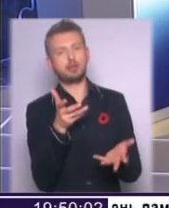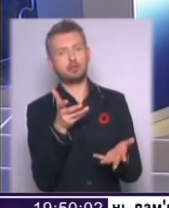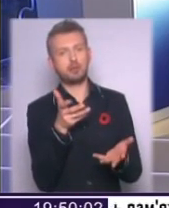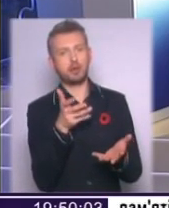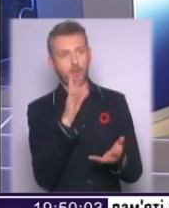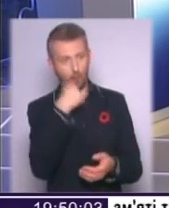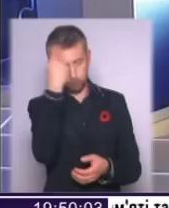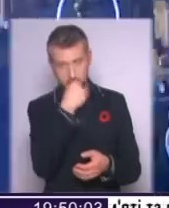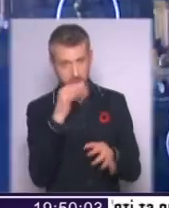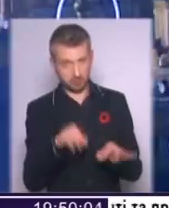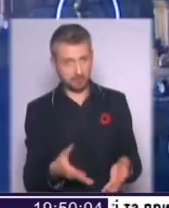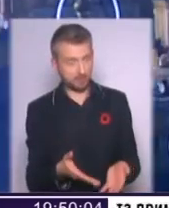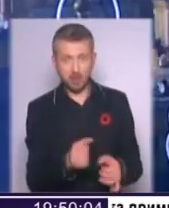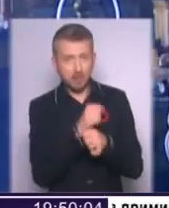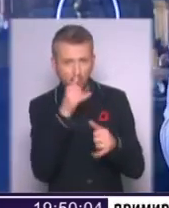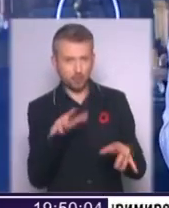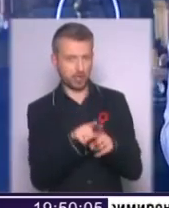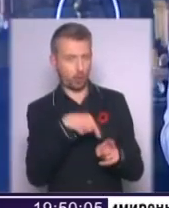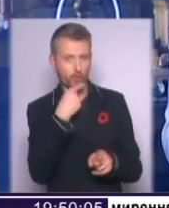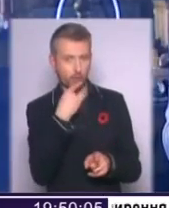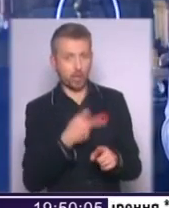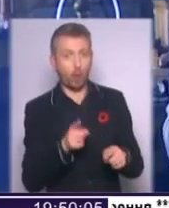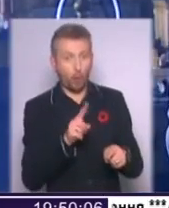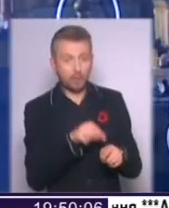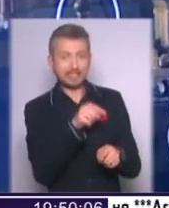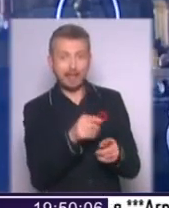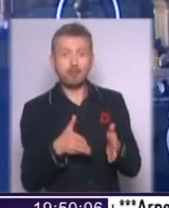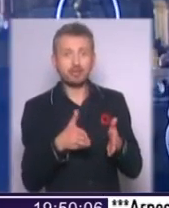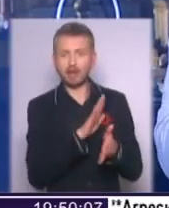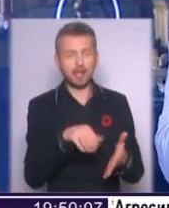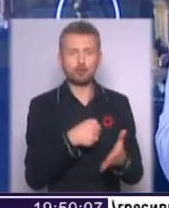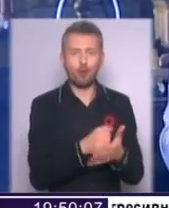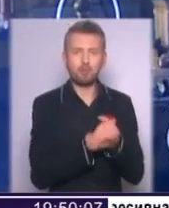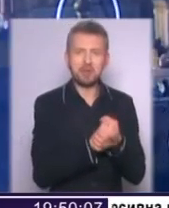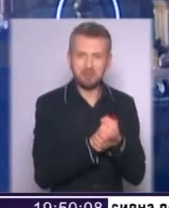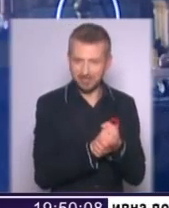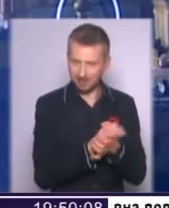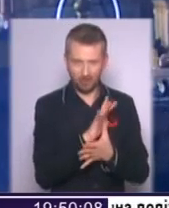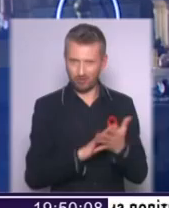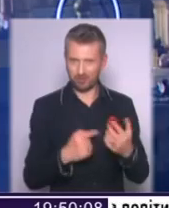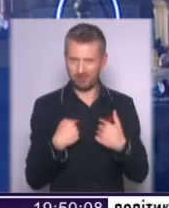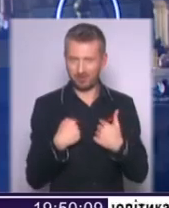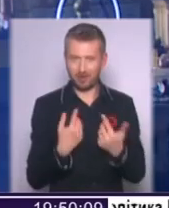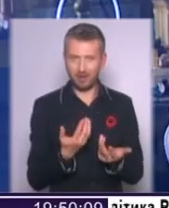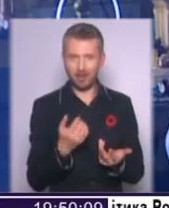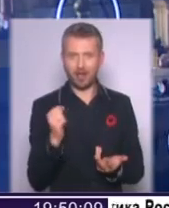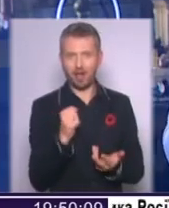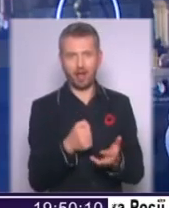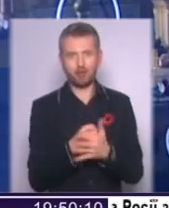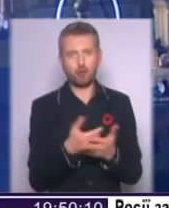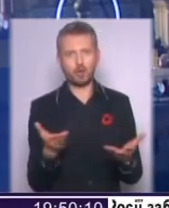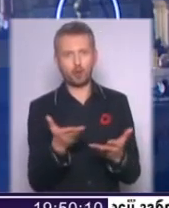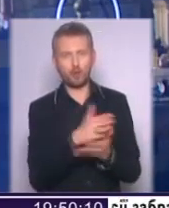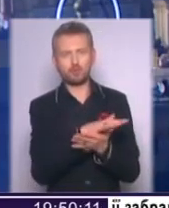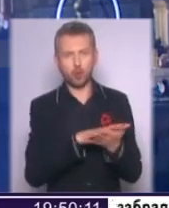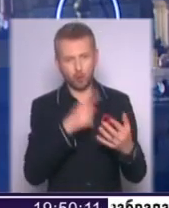в обличчя. Не можна так говорити. От якраз це шлях не до примирення, даруйте вже, а до якоїсь